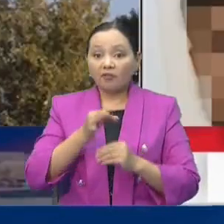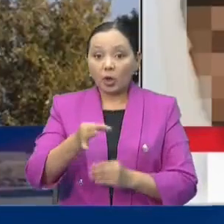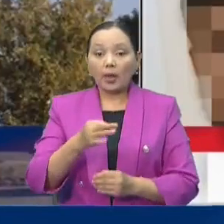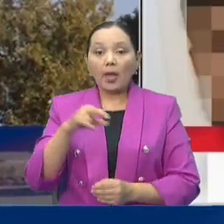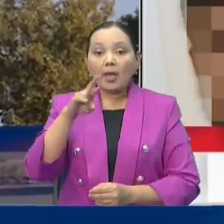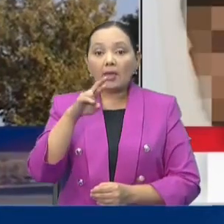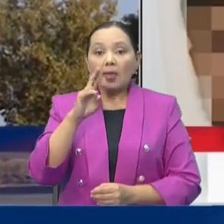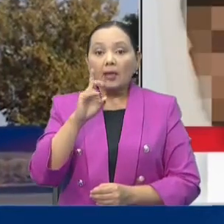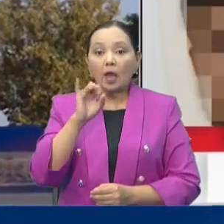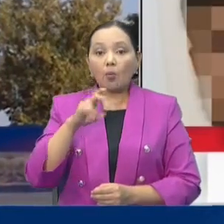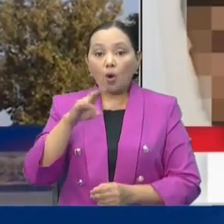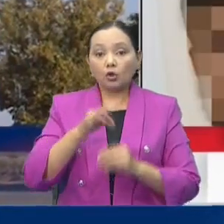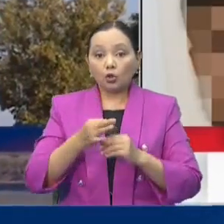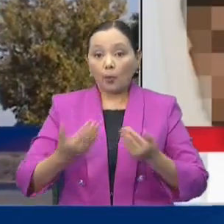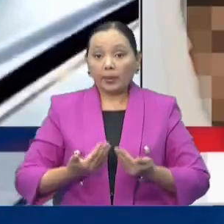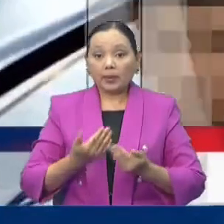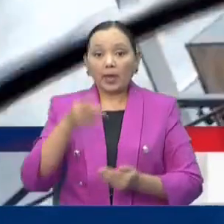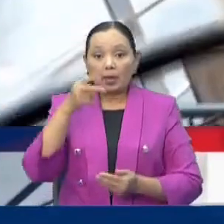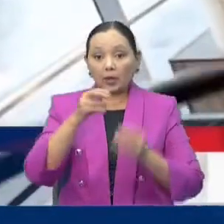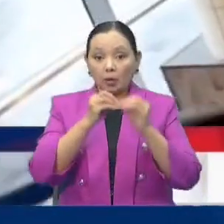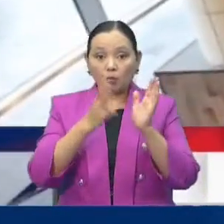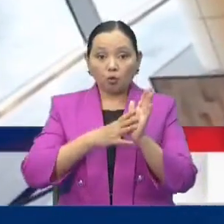viloyatining Yakkabog' tumanida yashovchi shaxs